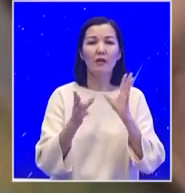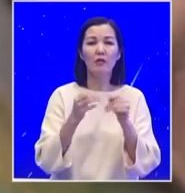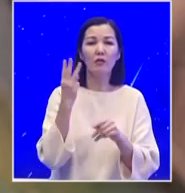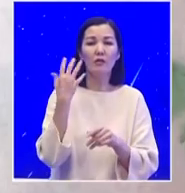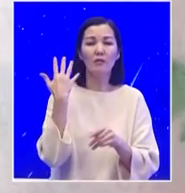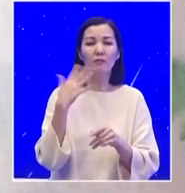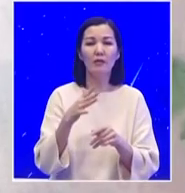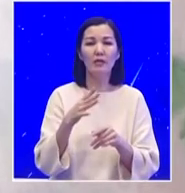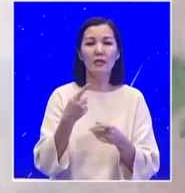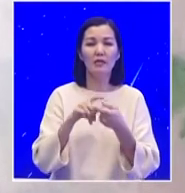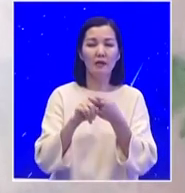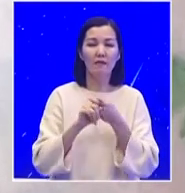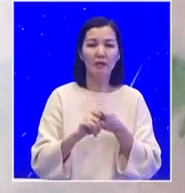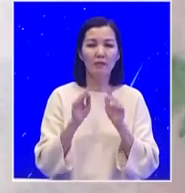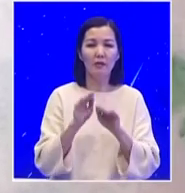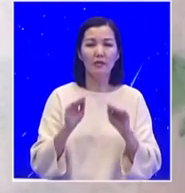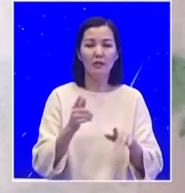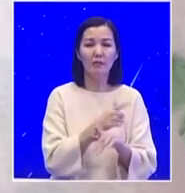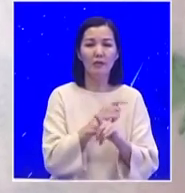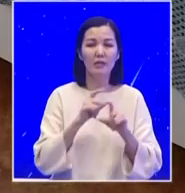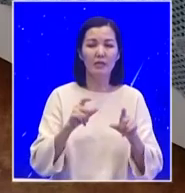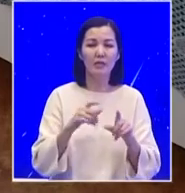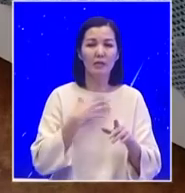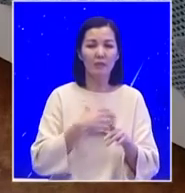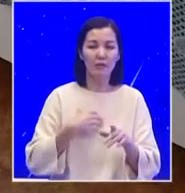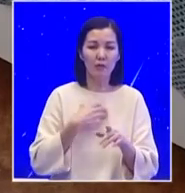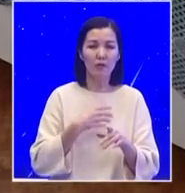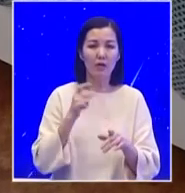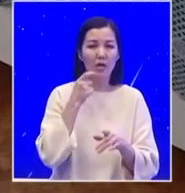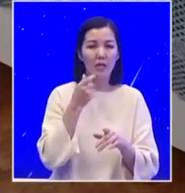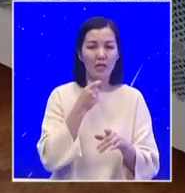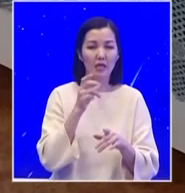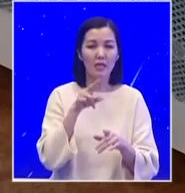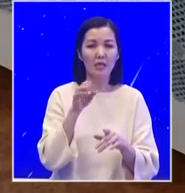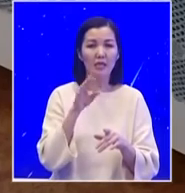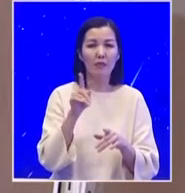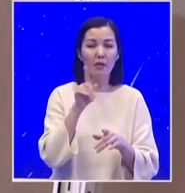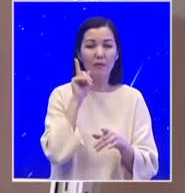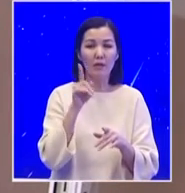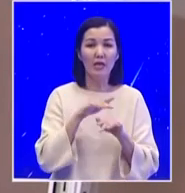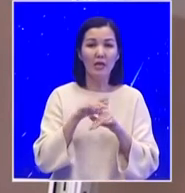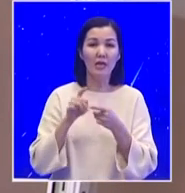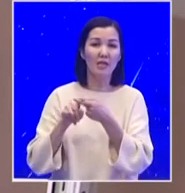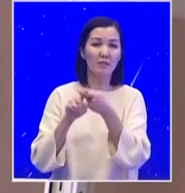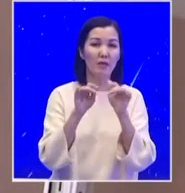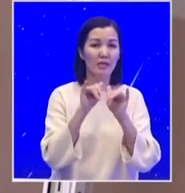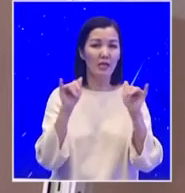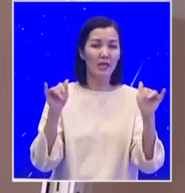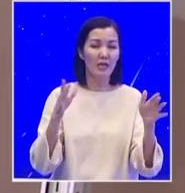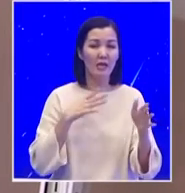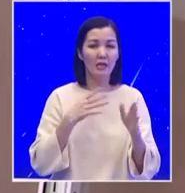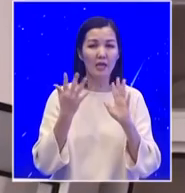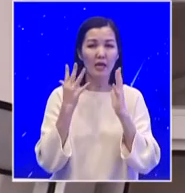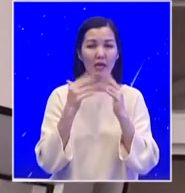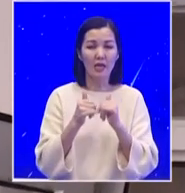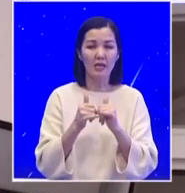355 инсулинозависимых детей. Медицинские специалисты обеспокоены тем, что сахарный диабет не только молодеет, но и распространяется. По статистике, количество